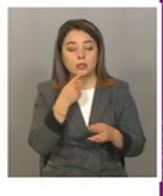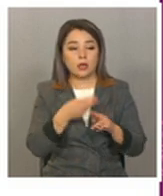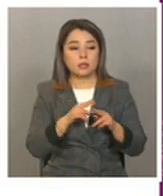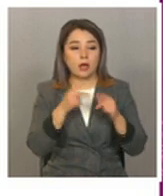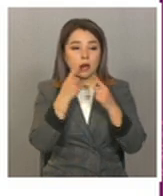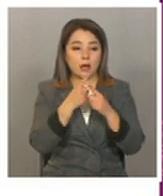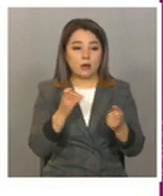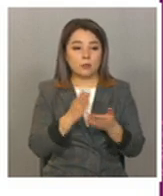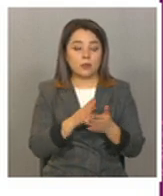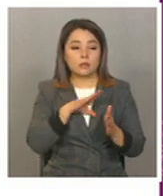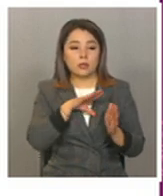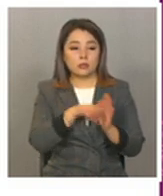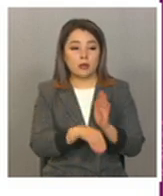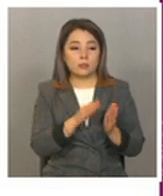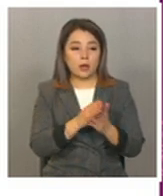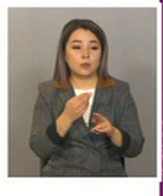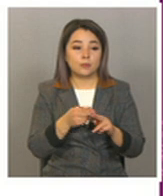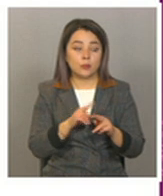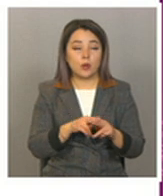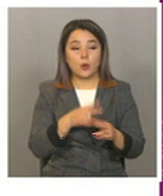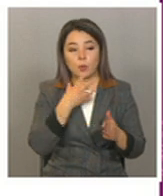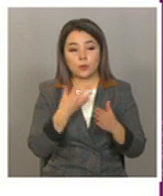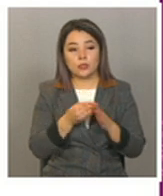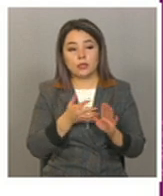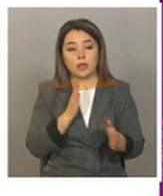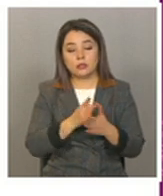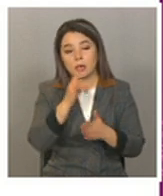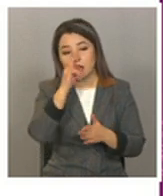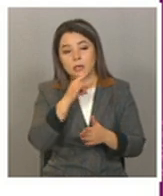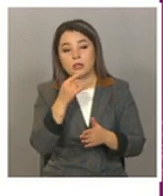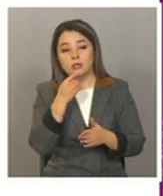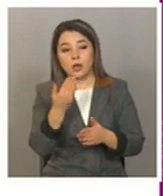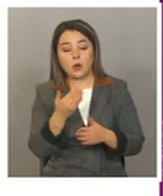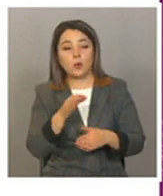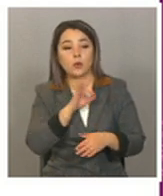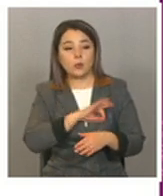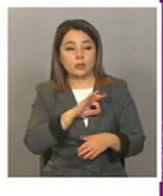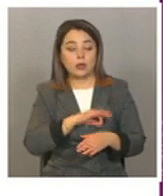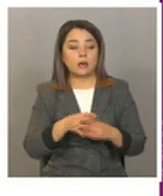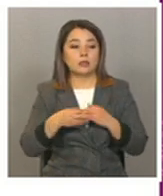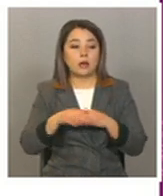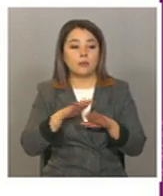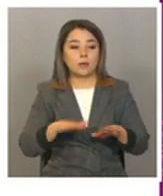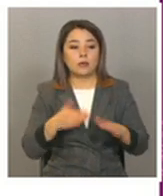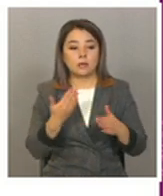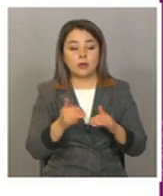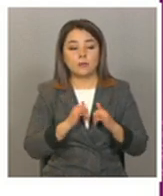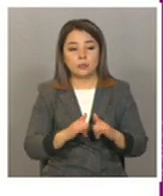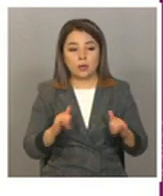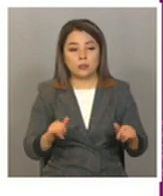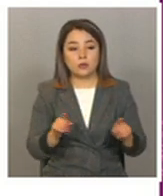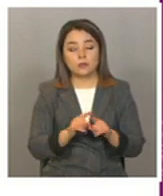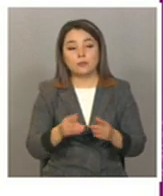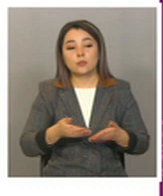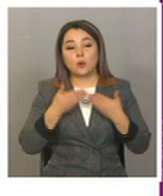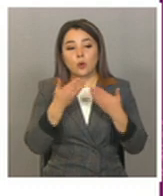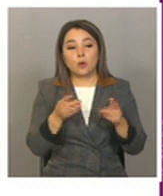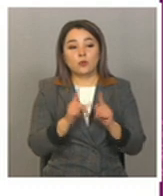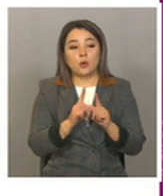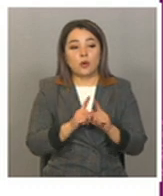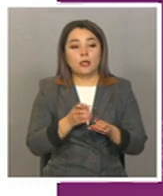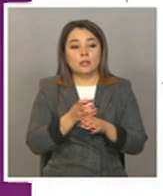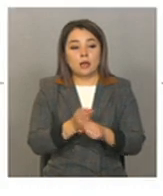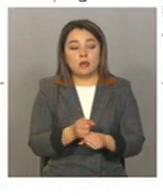жүгінеді. Бұл өз кезегінде қазақ тілінің қолданыс аясын тарылтып, оған деген сұранысты